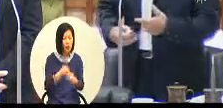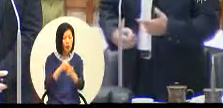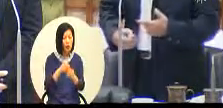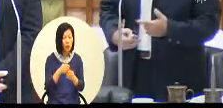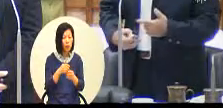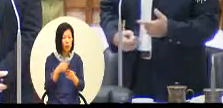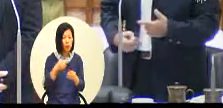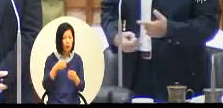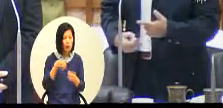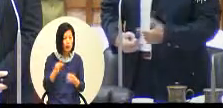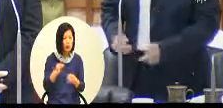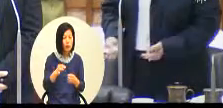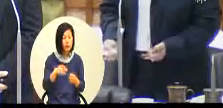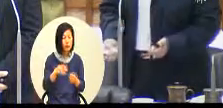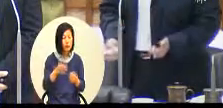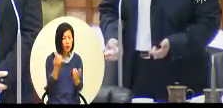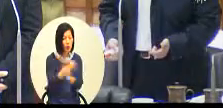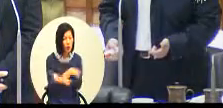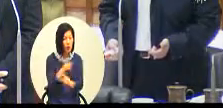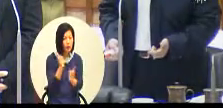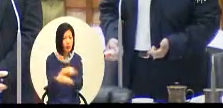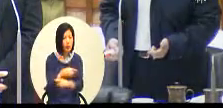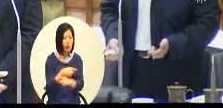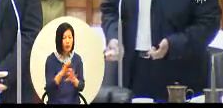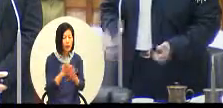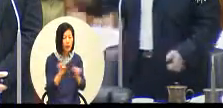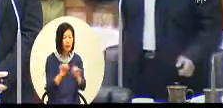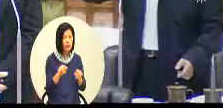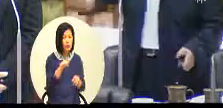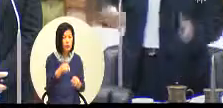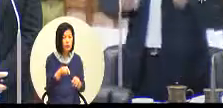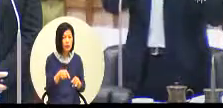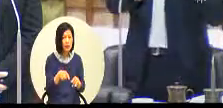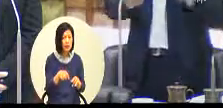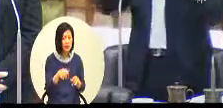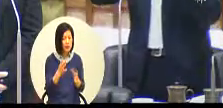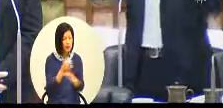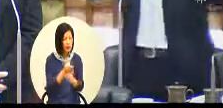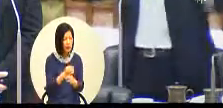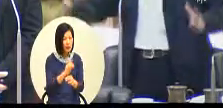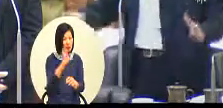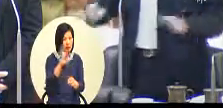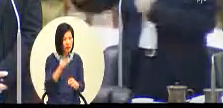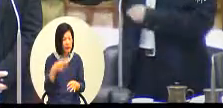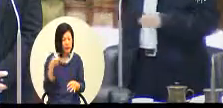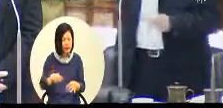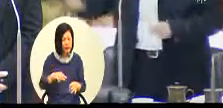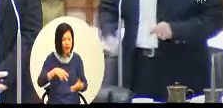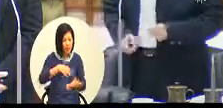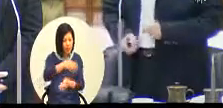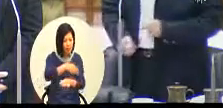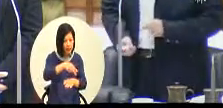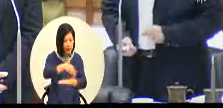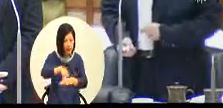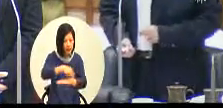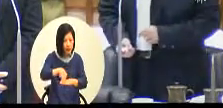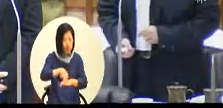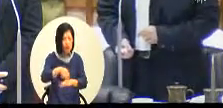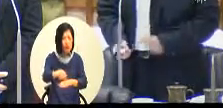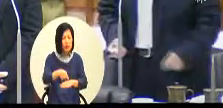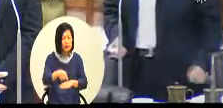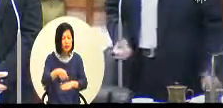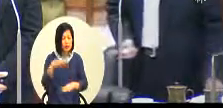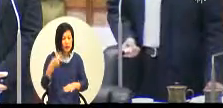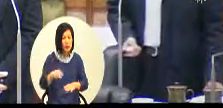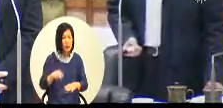换土地的这部分，他说要我要什么时候才能够完成，他说要等到重划完成之后我们才能够计算我们的容